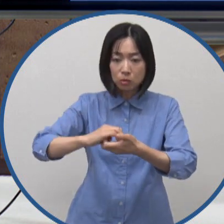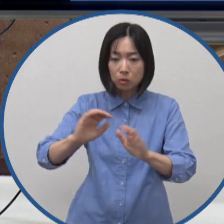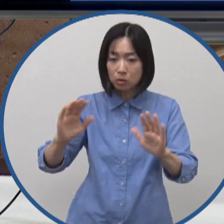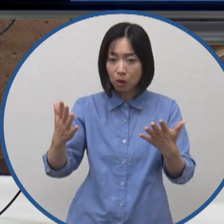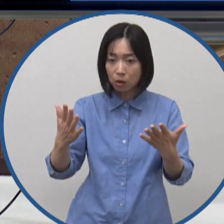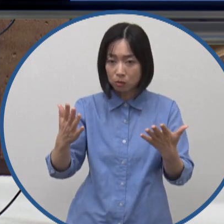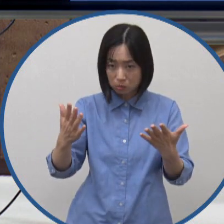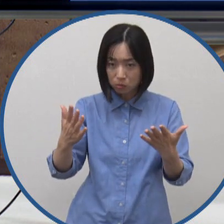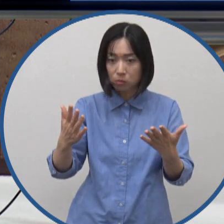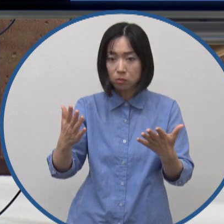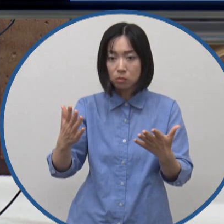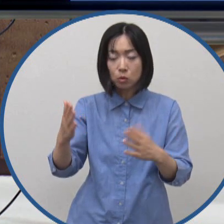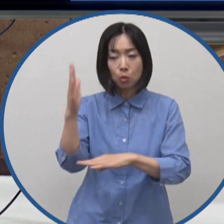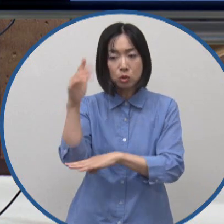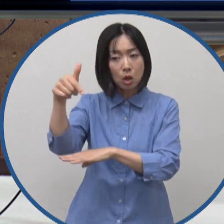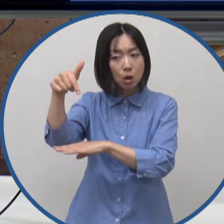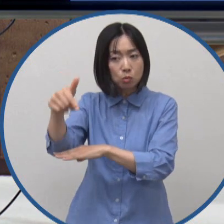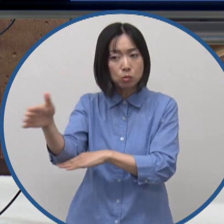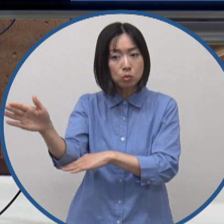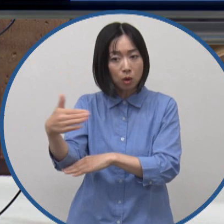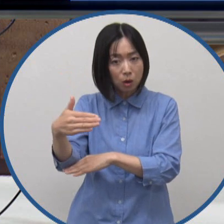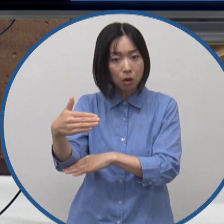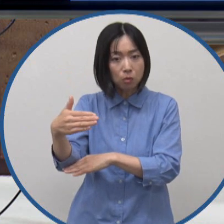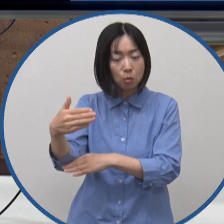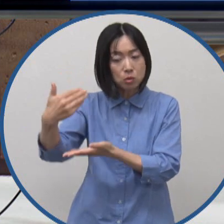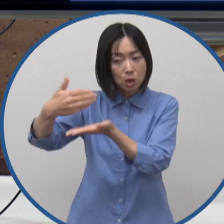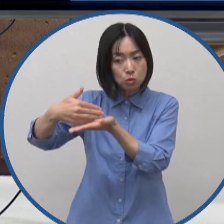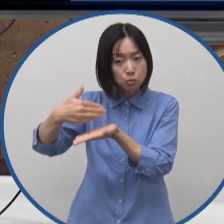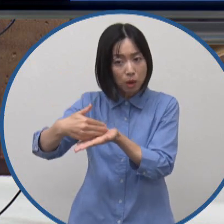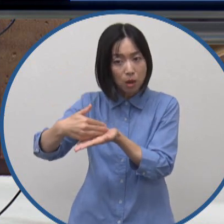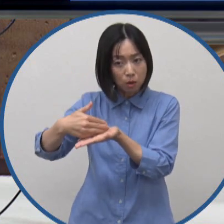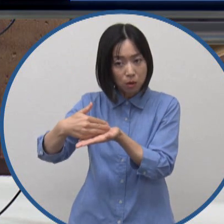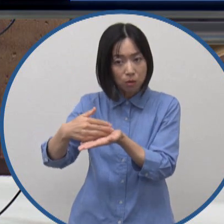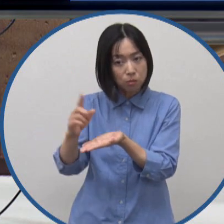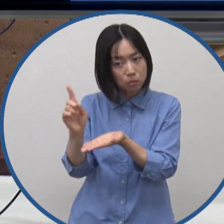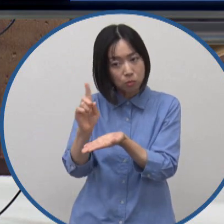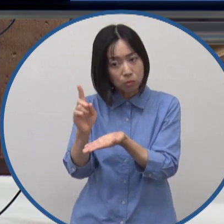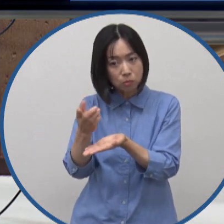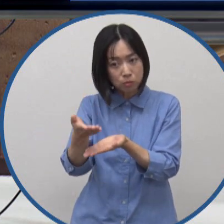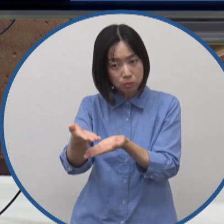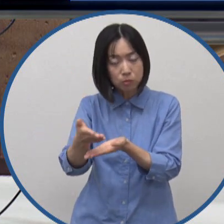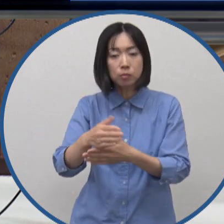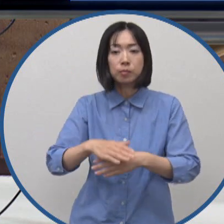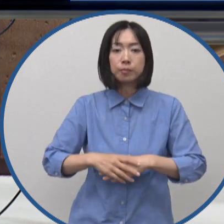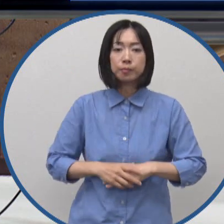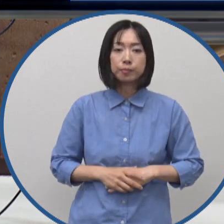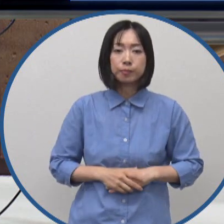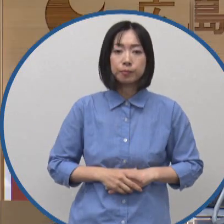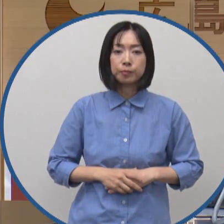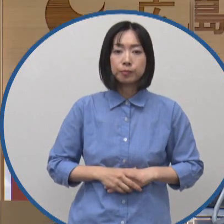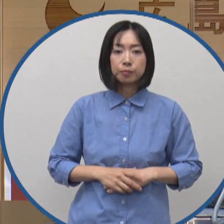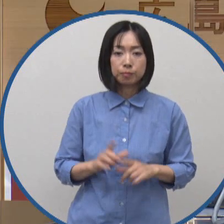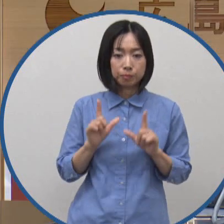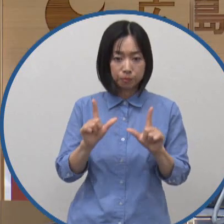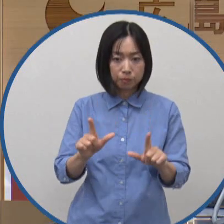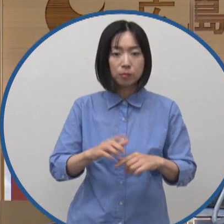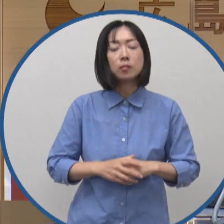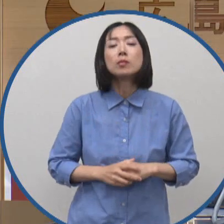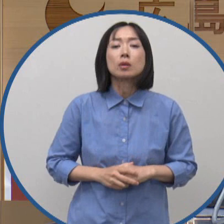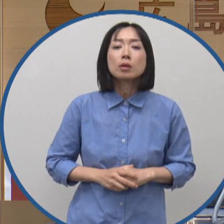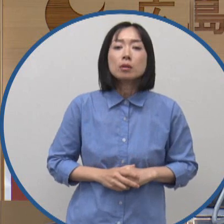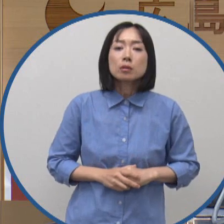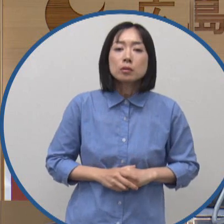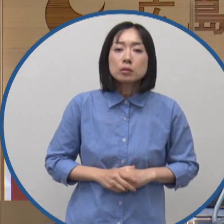について、その政府からはどのような説明が県の方にあったのか、改めて教えていただけますでしょうか。